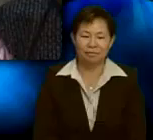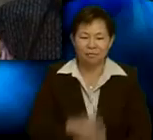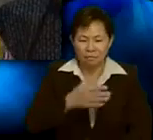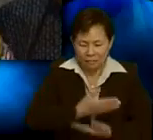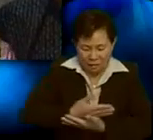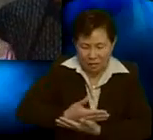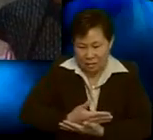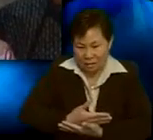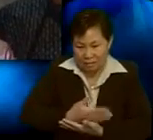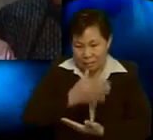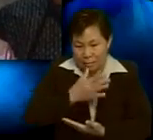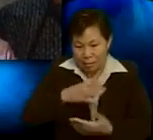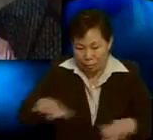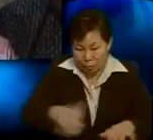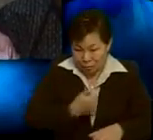Anak Mama buat sendiri ke?